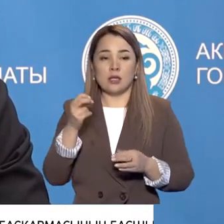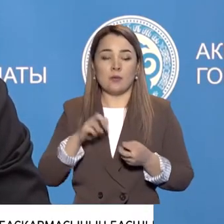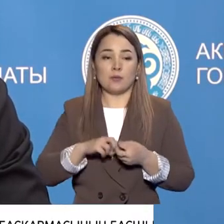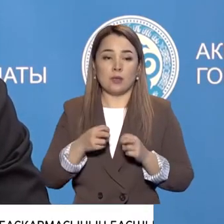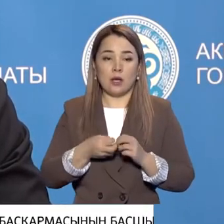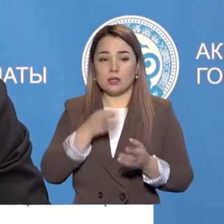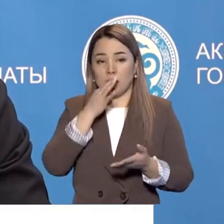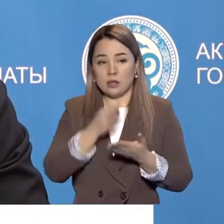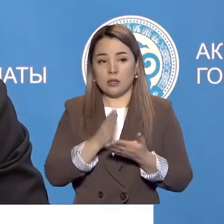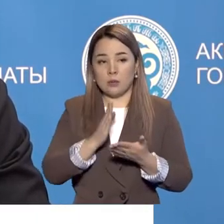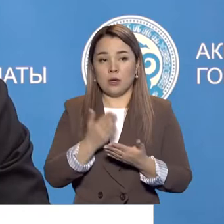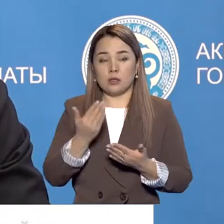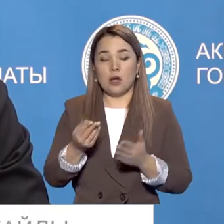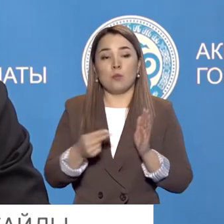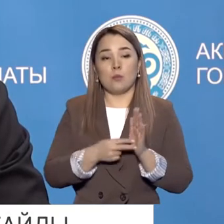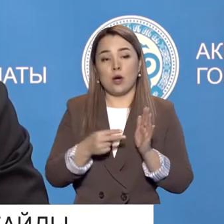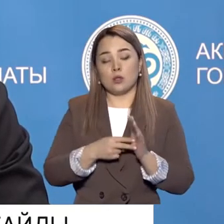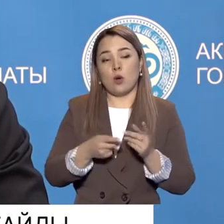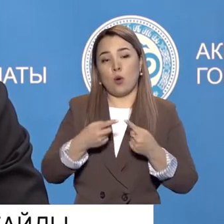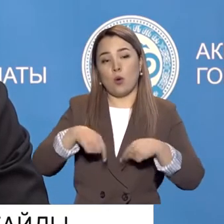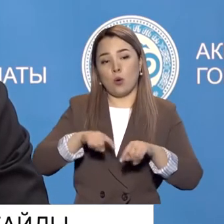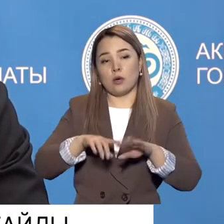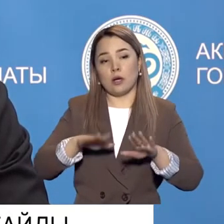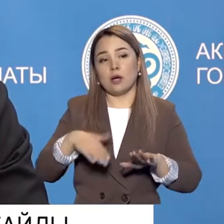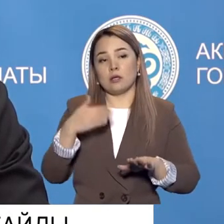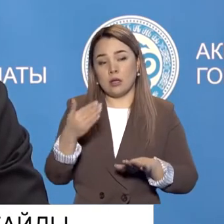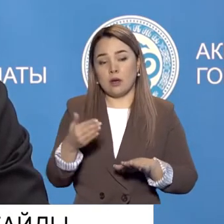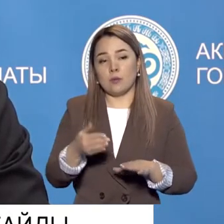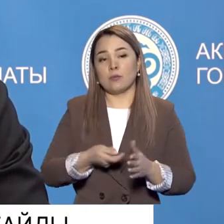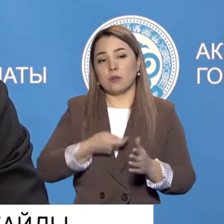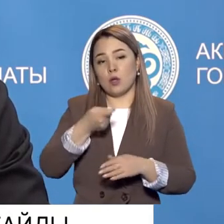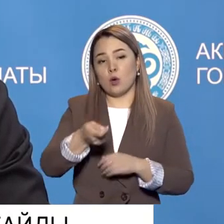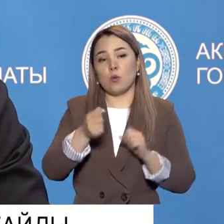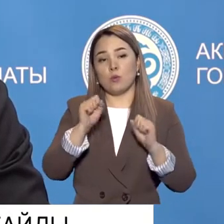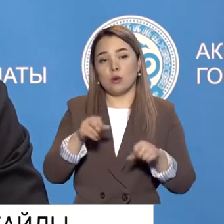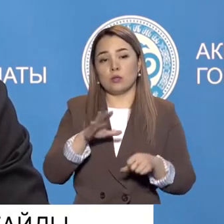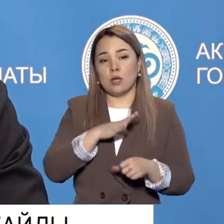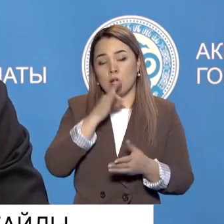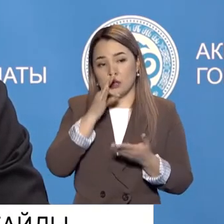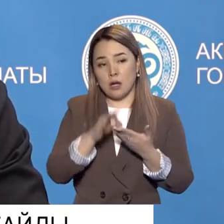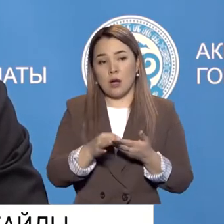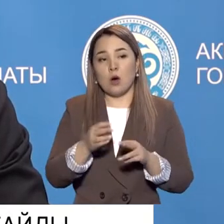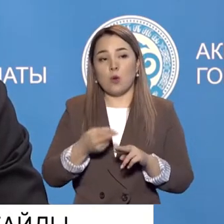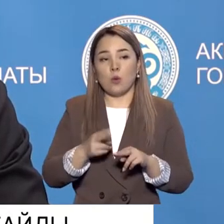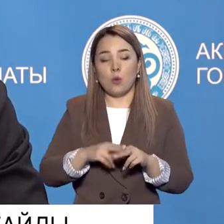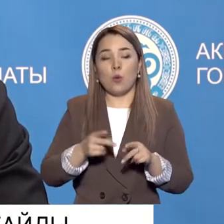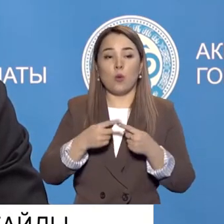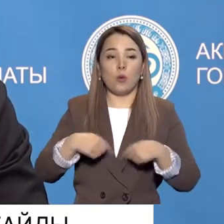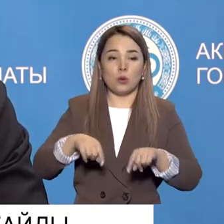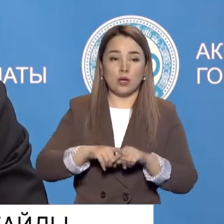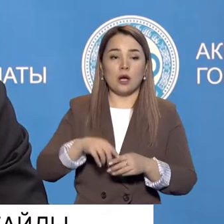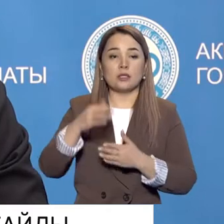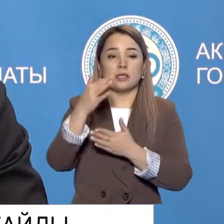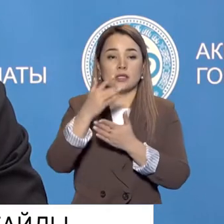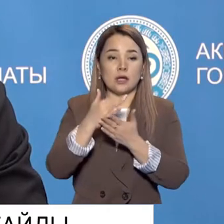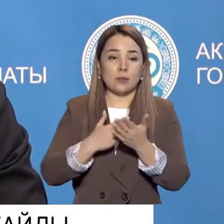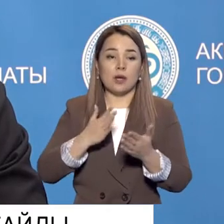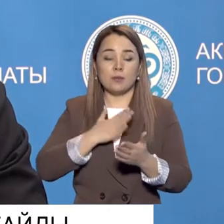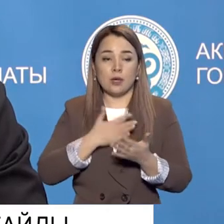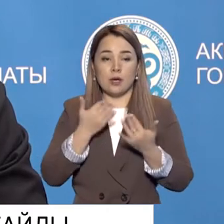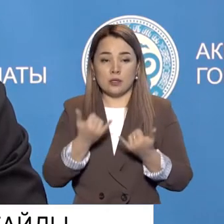жағдайда ол бағала органдарына жүгіну мүмкін. Ол жаңағы органдардың тізімін біз